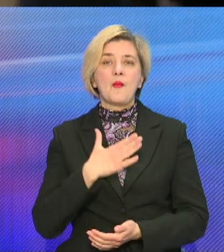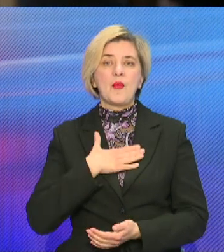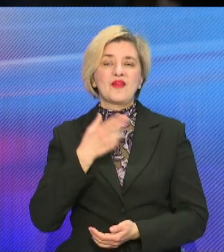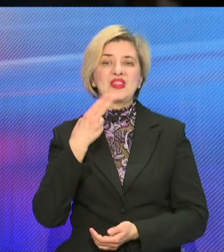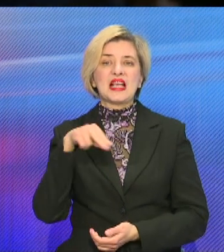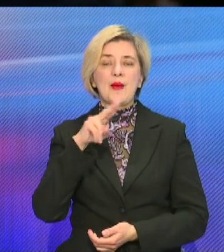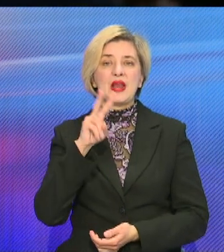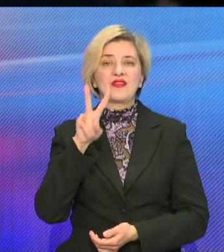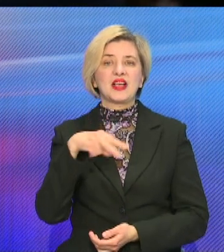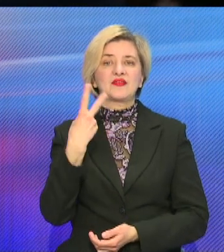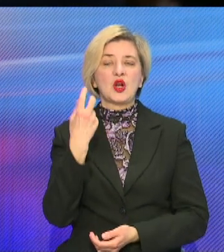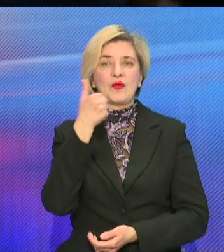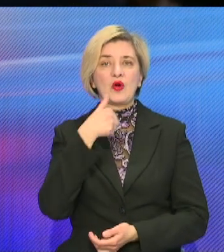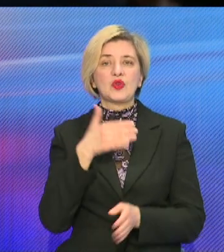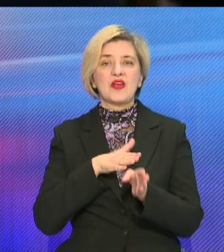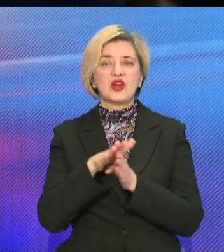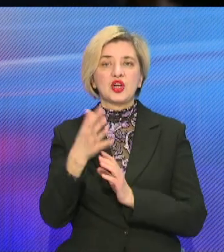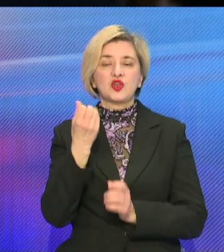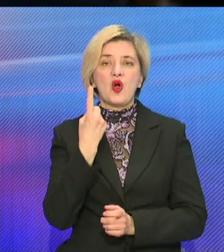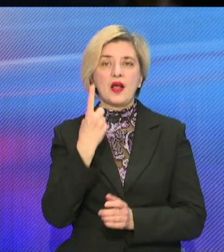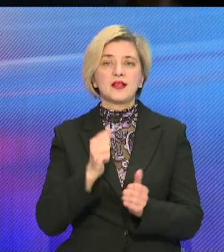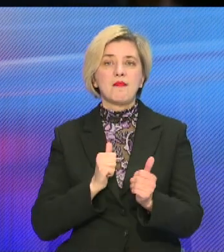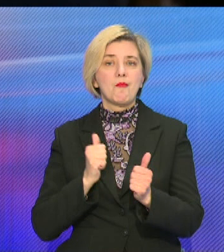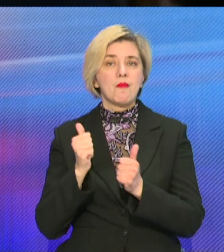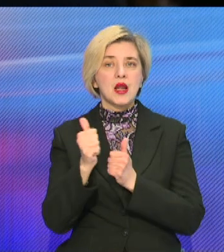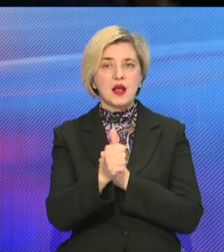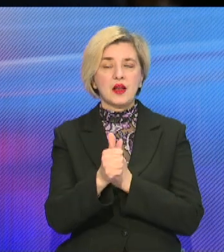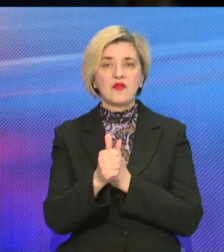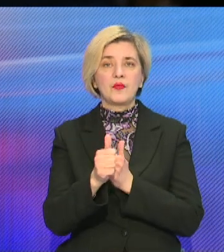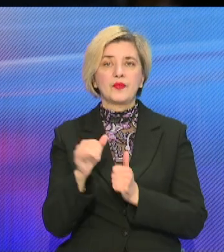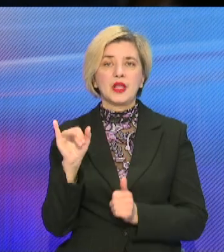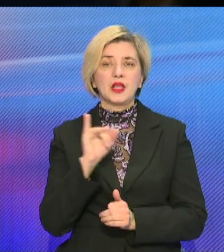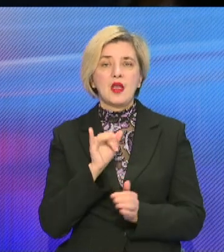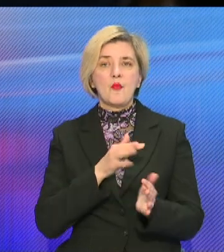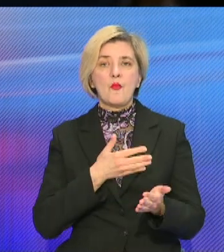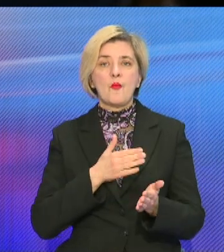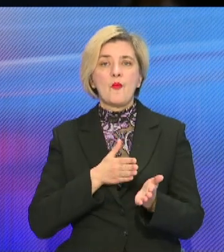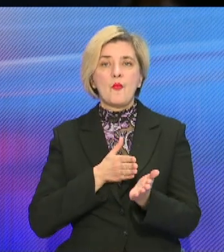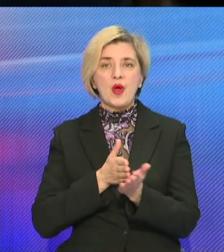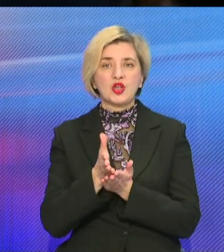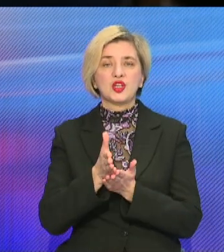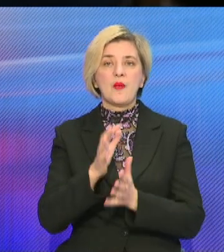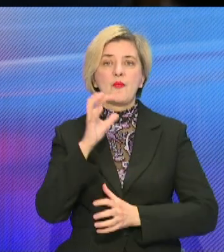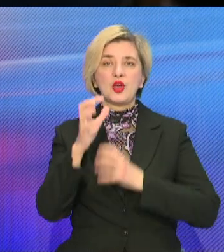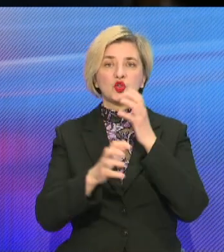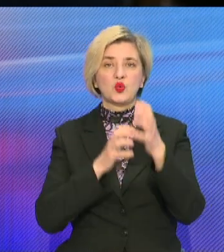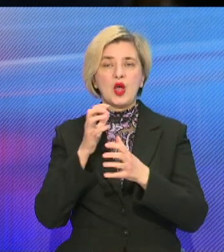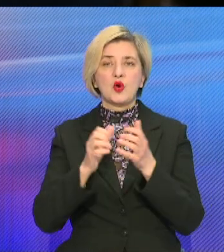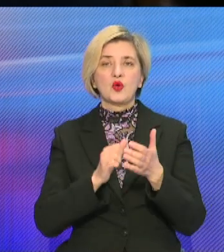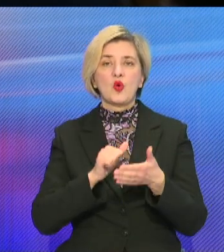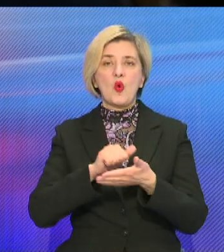22-го року завершили ще один прорив і пройшли міжнародну акредитацію